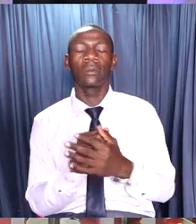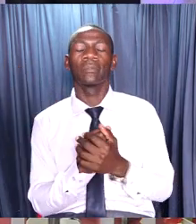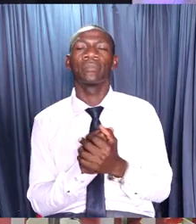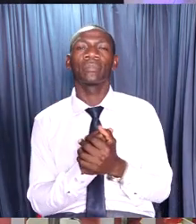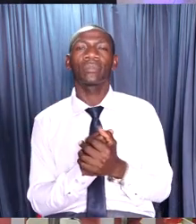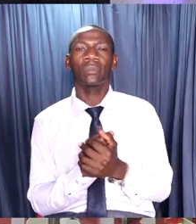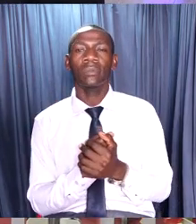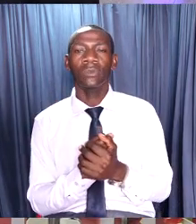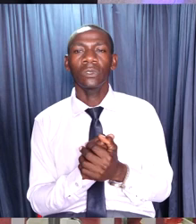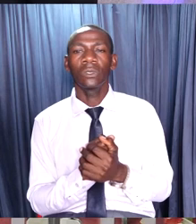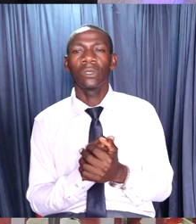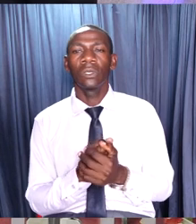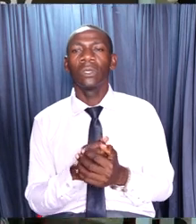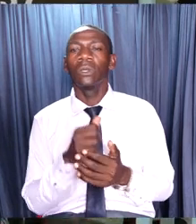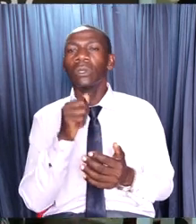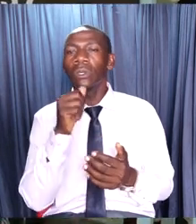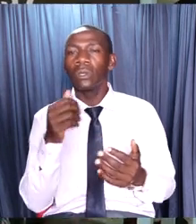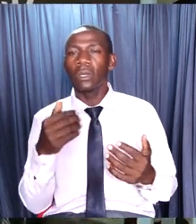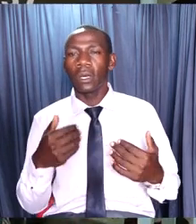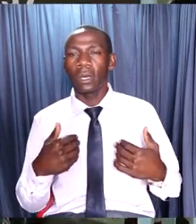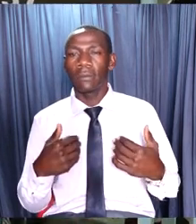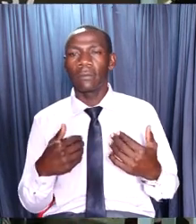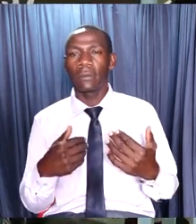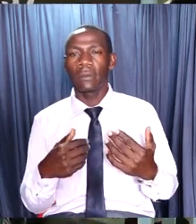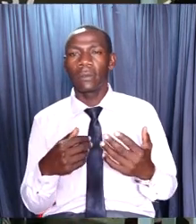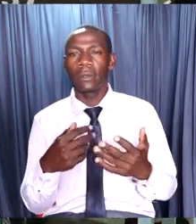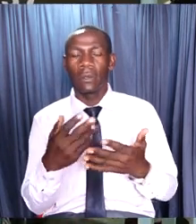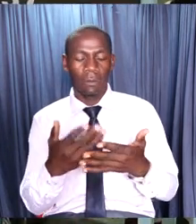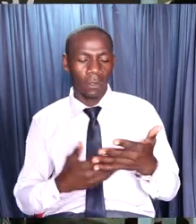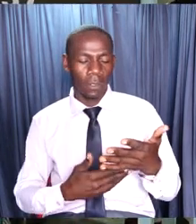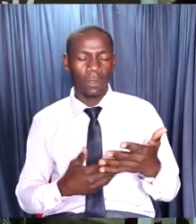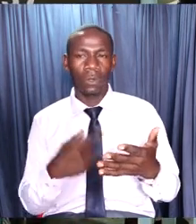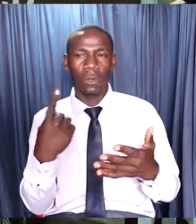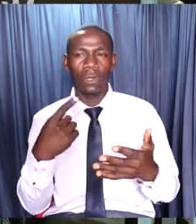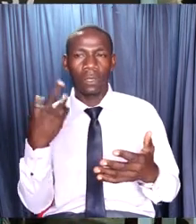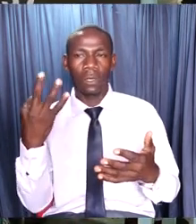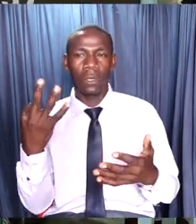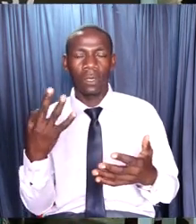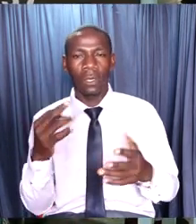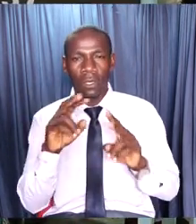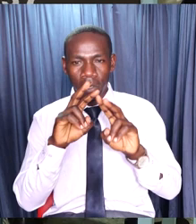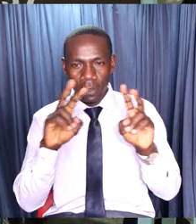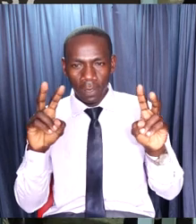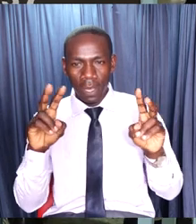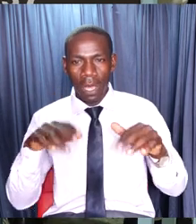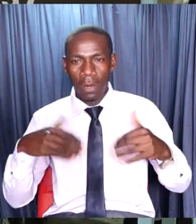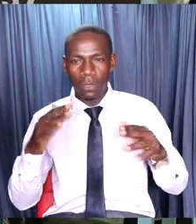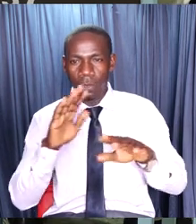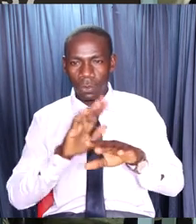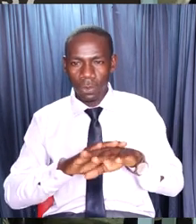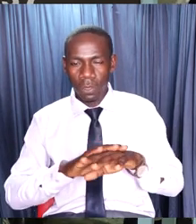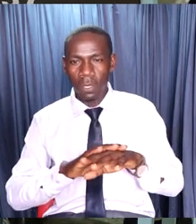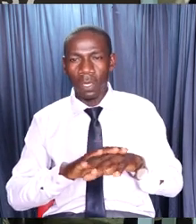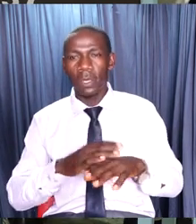to 3. Nao hana vifungu vingi ni vitatu tu. We only have 3 verses. Tazama jinsi ilivyo